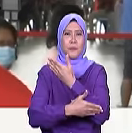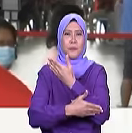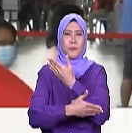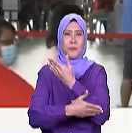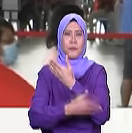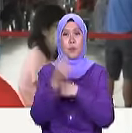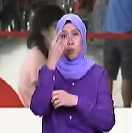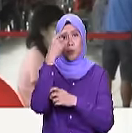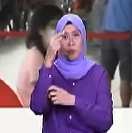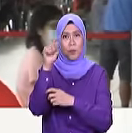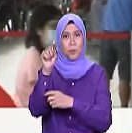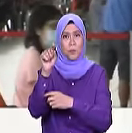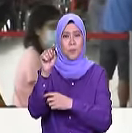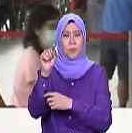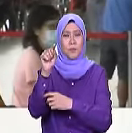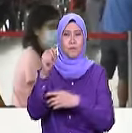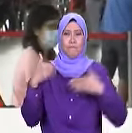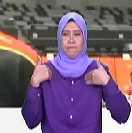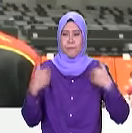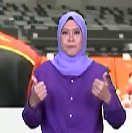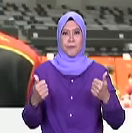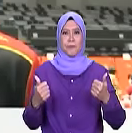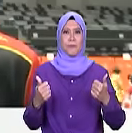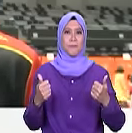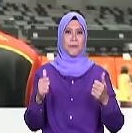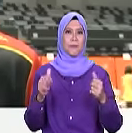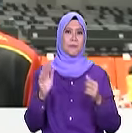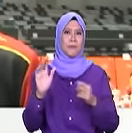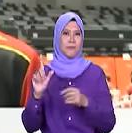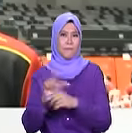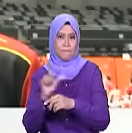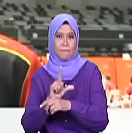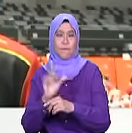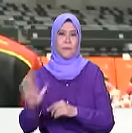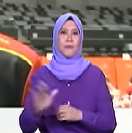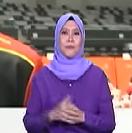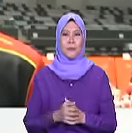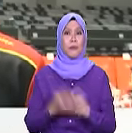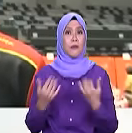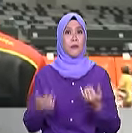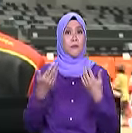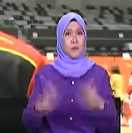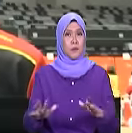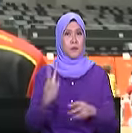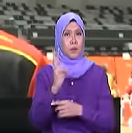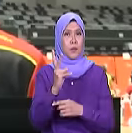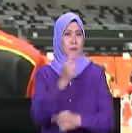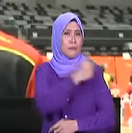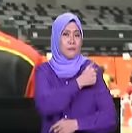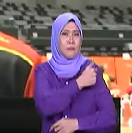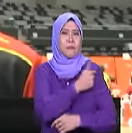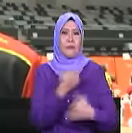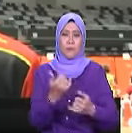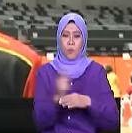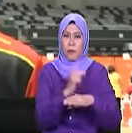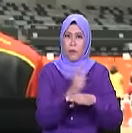bagi meningkatkan tahap prestasi mereka. If our finish our second dose, this mean we can do our